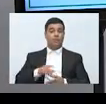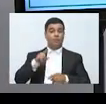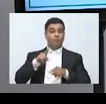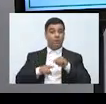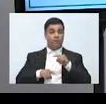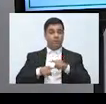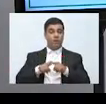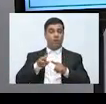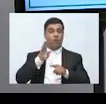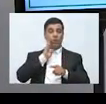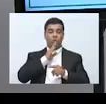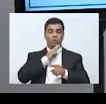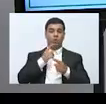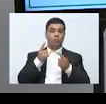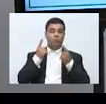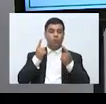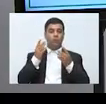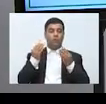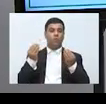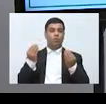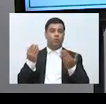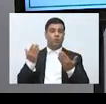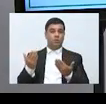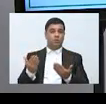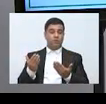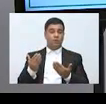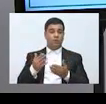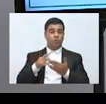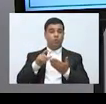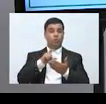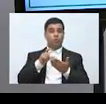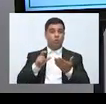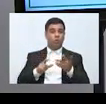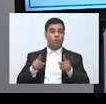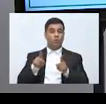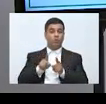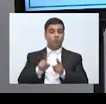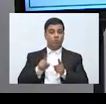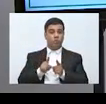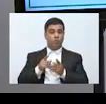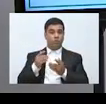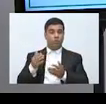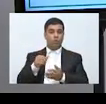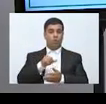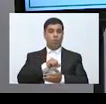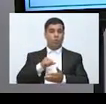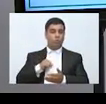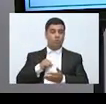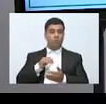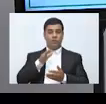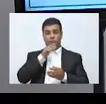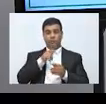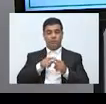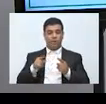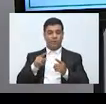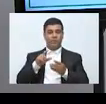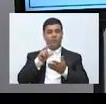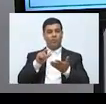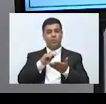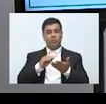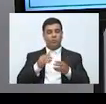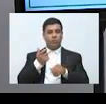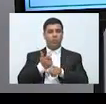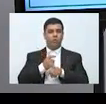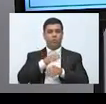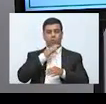Vatan ona buyuk va muqaddasdir. Shoirimiz ham o'zining ijodida ko'plab